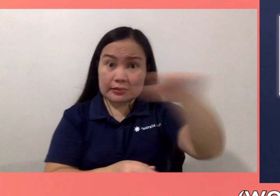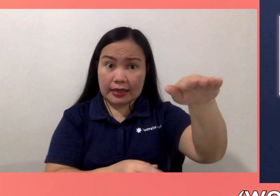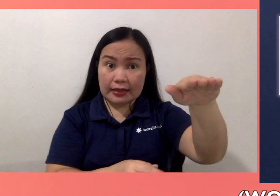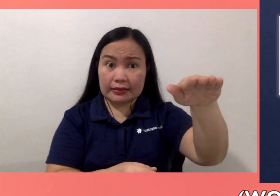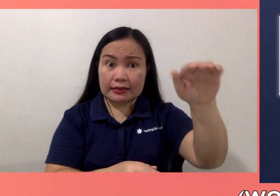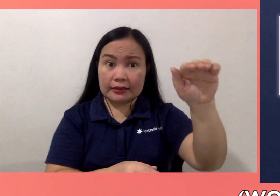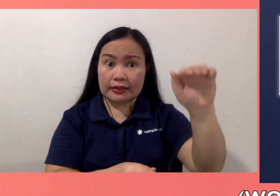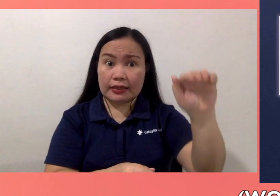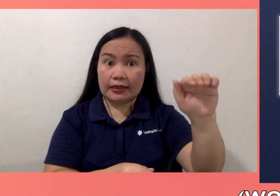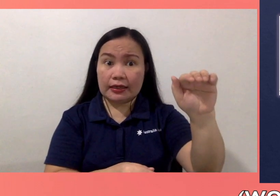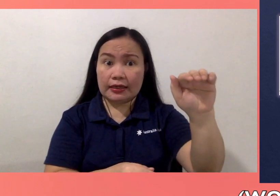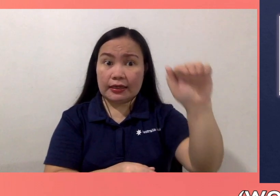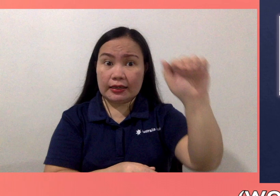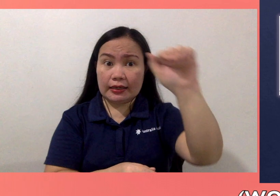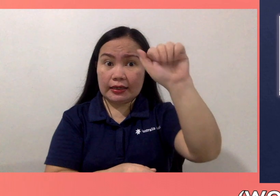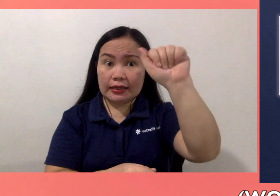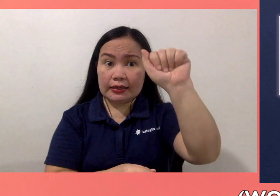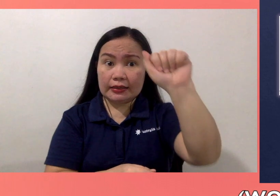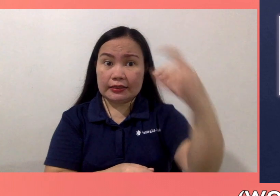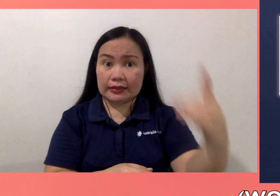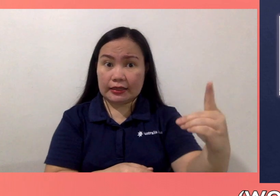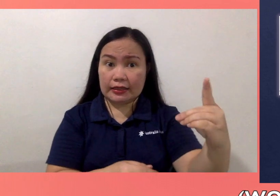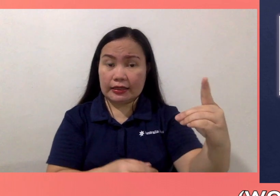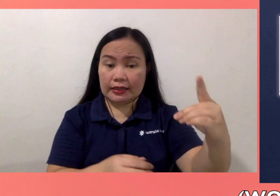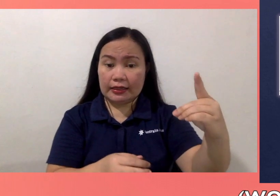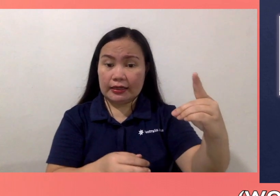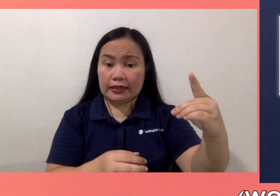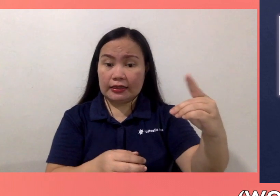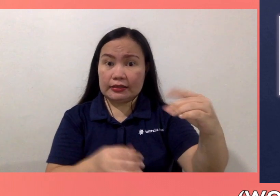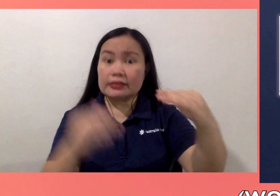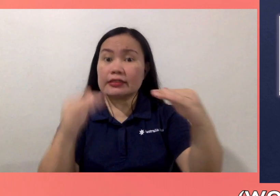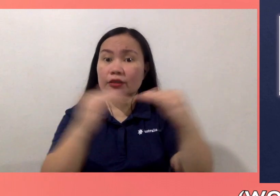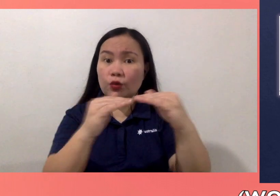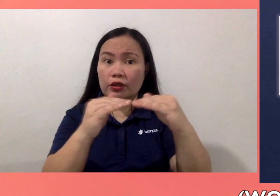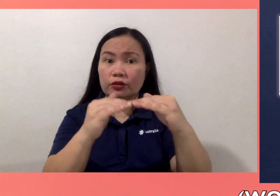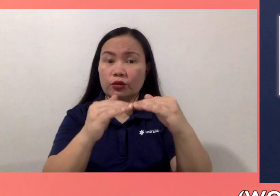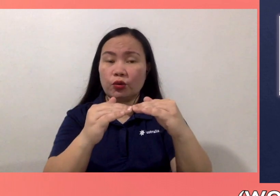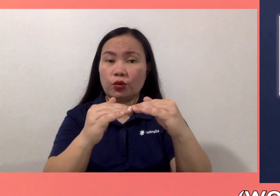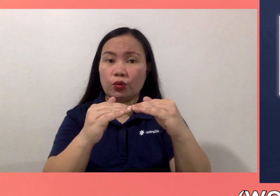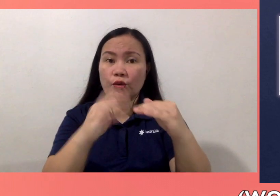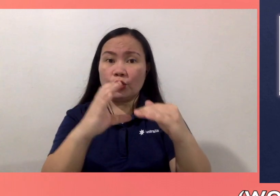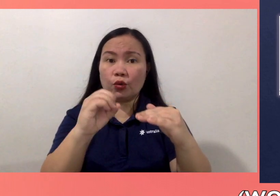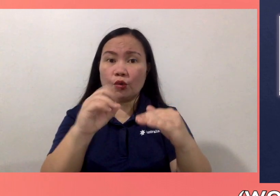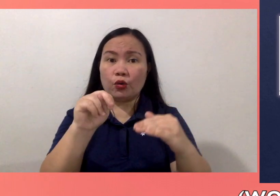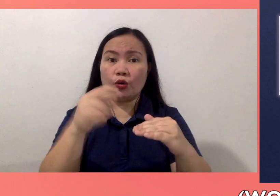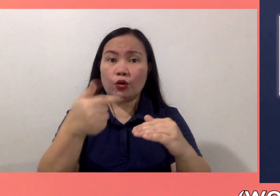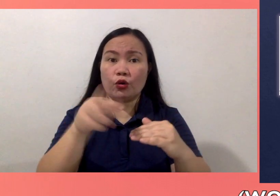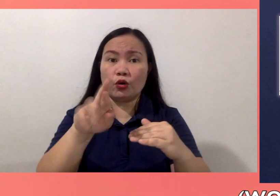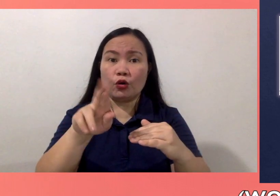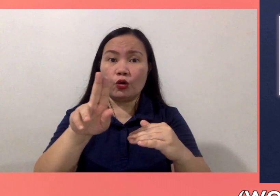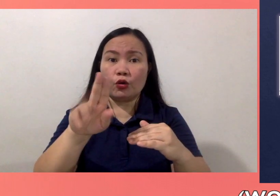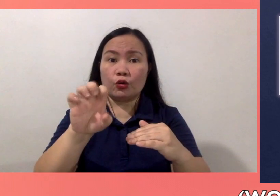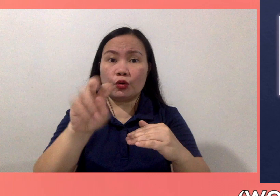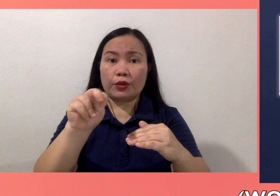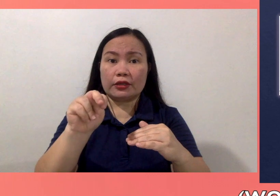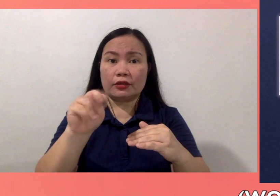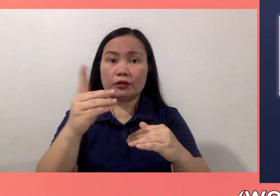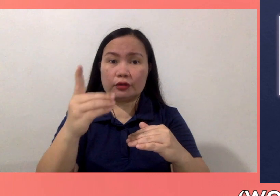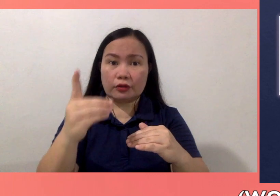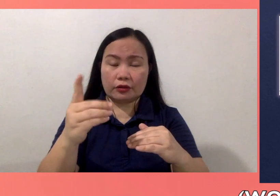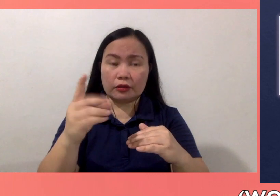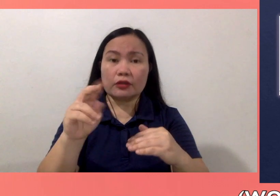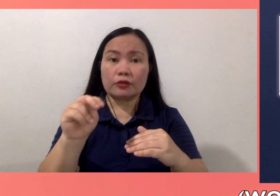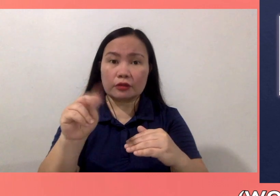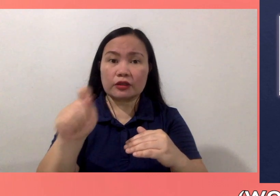AD natin ay congruent kay side BC. Ibig sabihin kung anong sukat ng side nito, ganun din yung